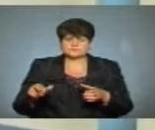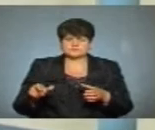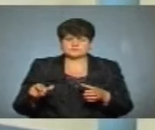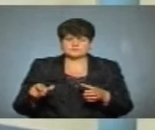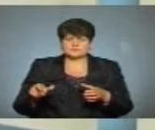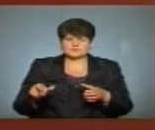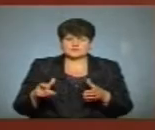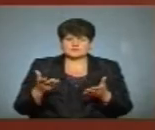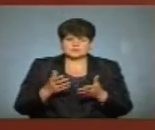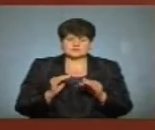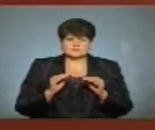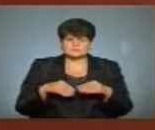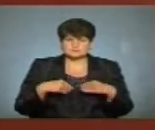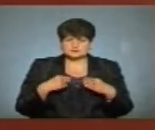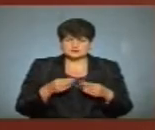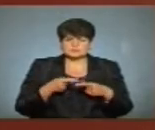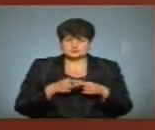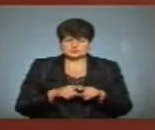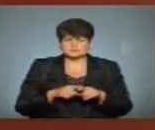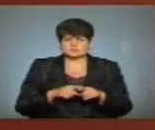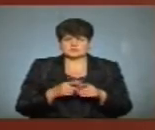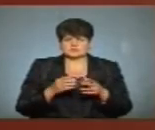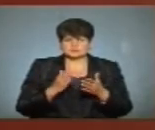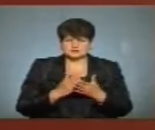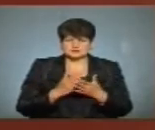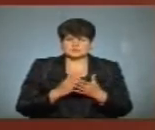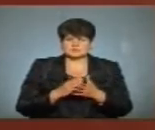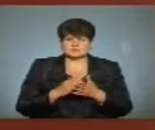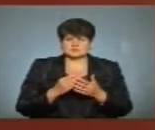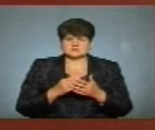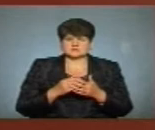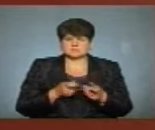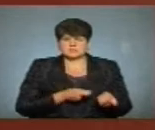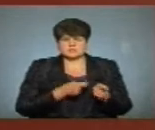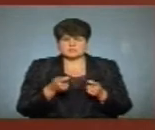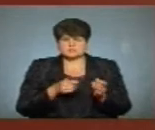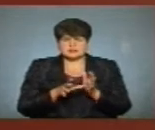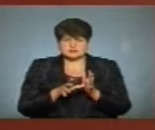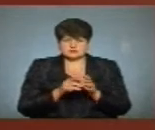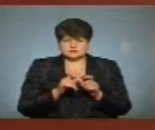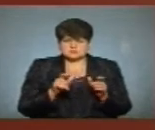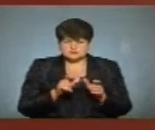на озброєння якого поставили інженерну техніку, засоби переносні електростанції,